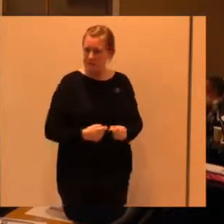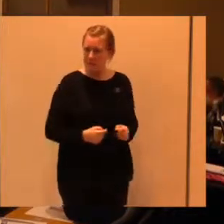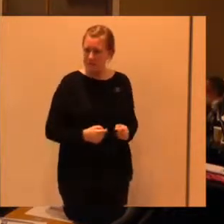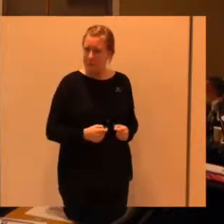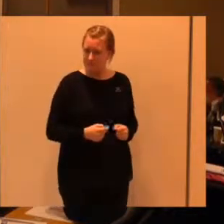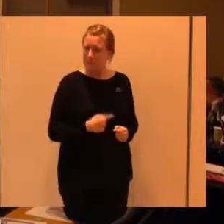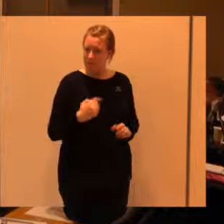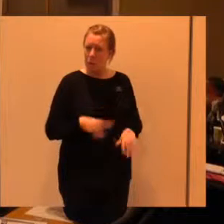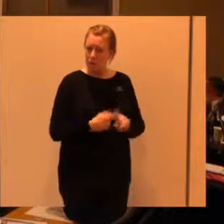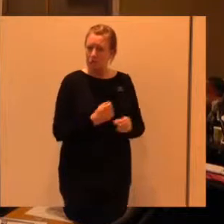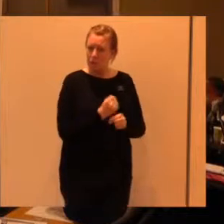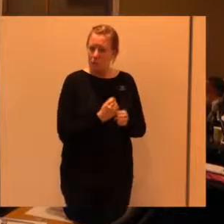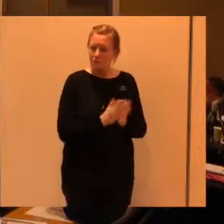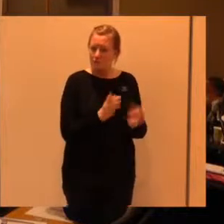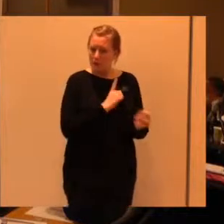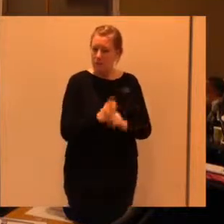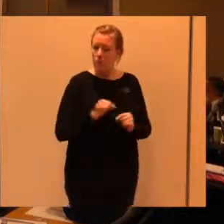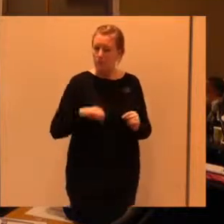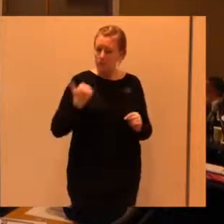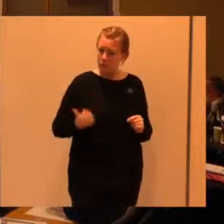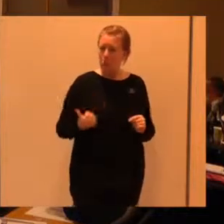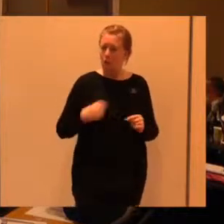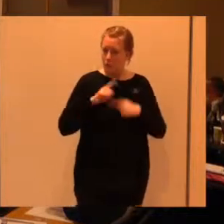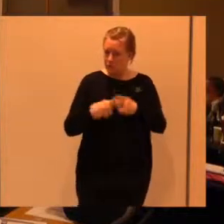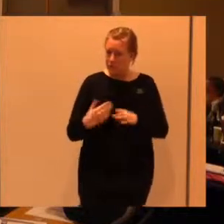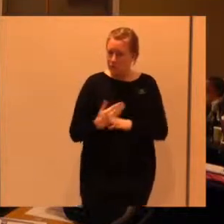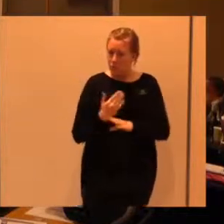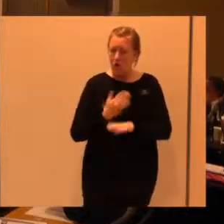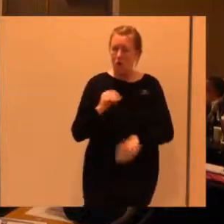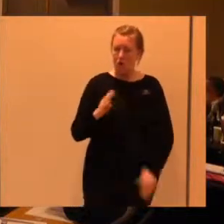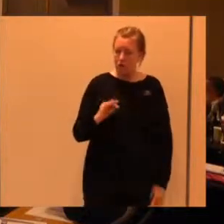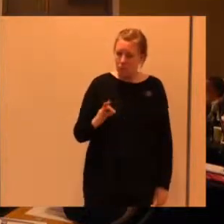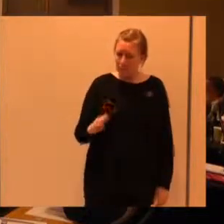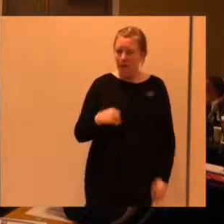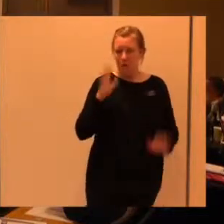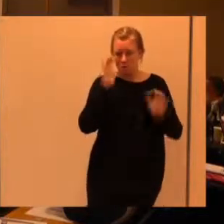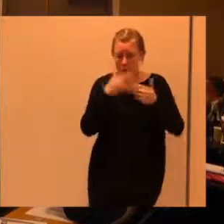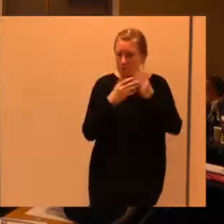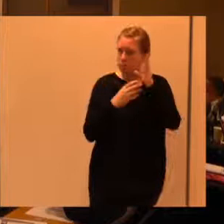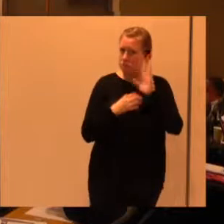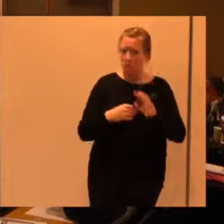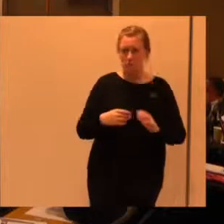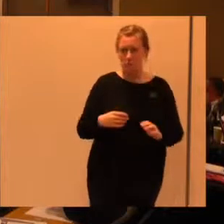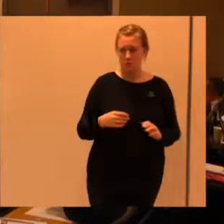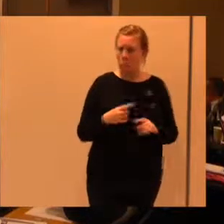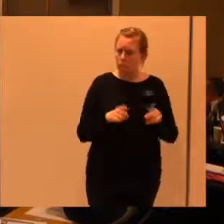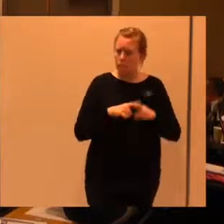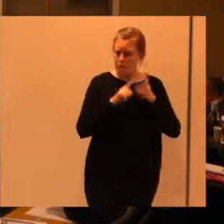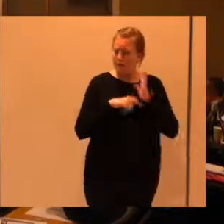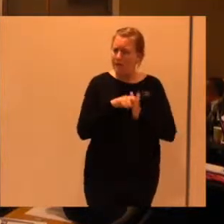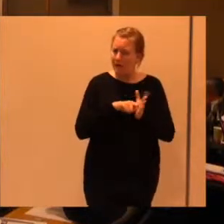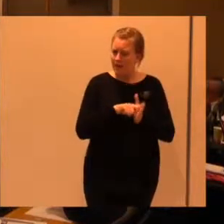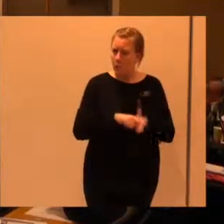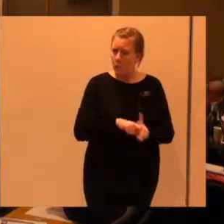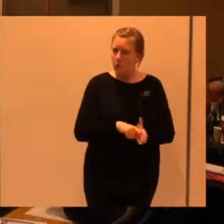jobbar med personer som har utvecklingsstörning, som har ADHD, som har autism, som har flera av de här